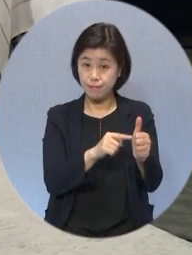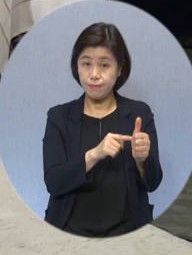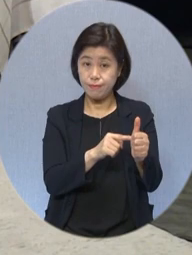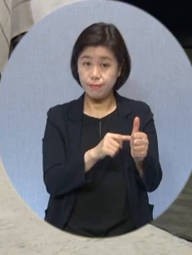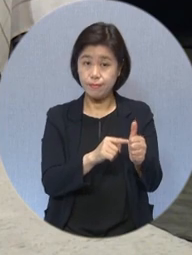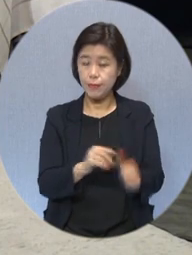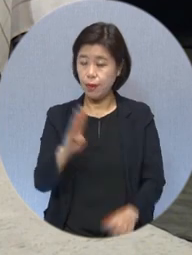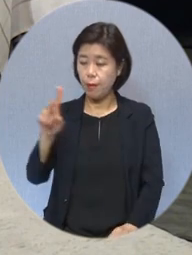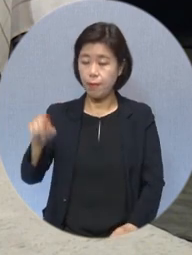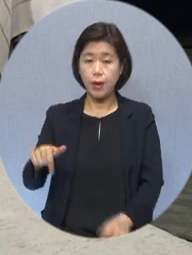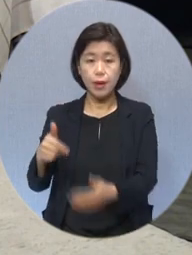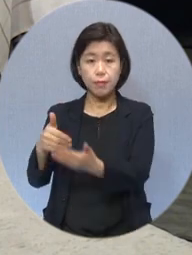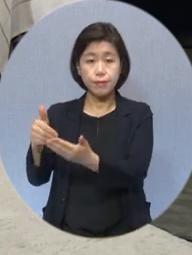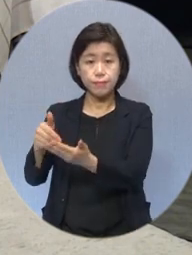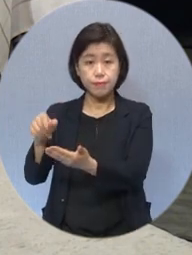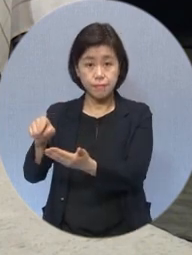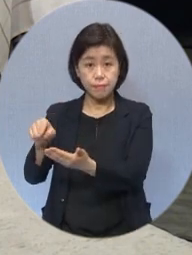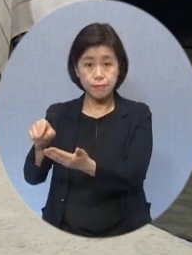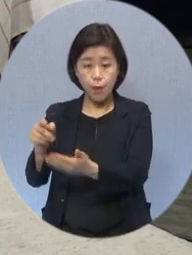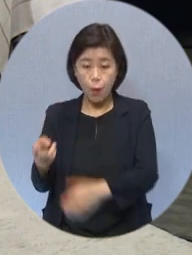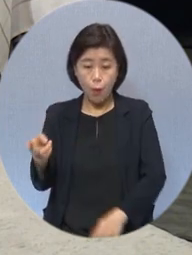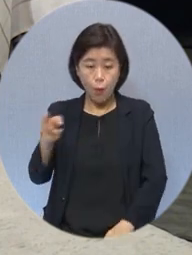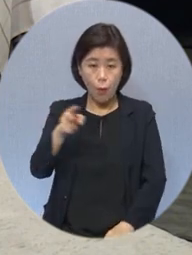박수근의 그림을 훌륭하게